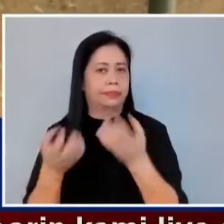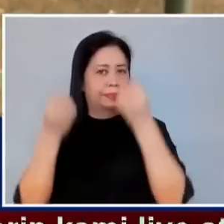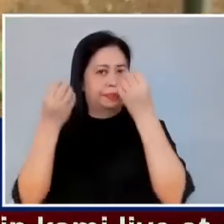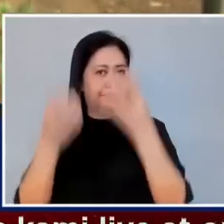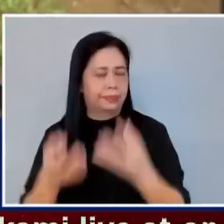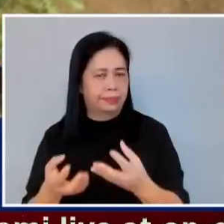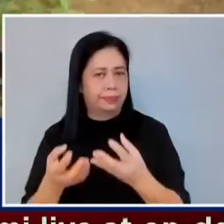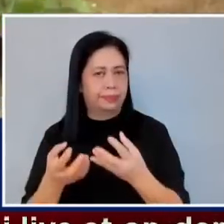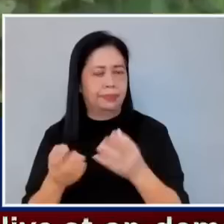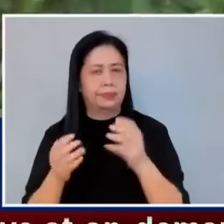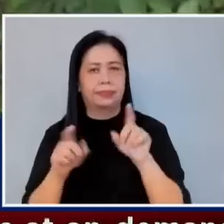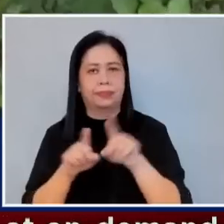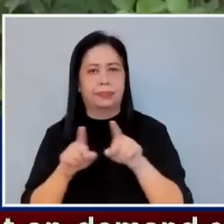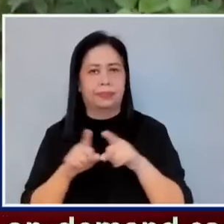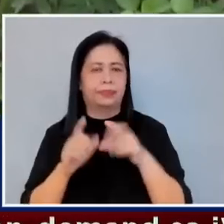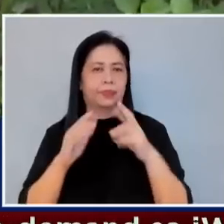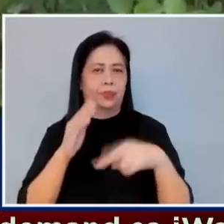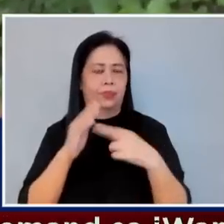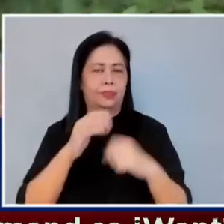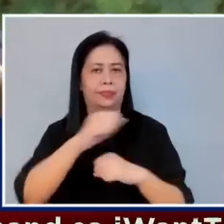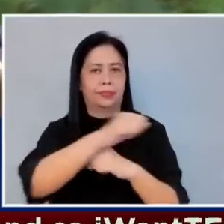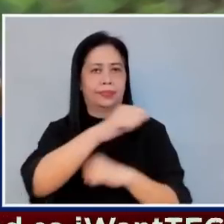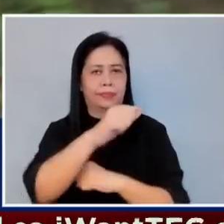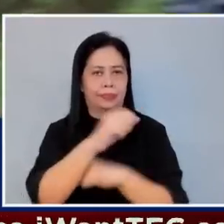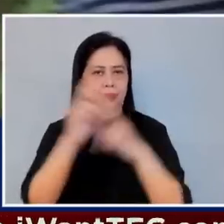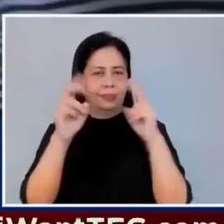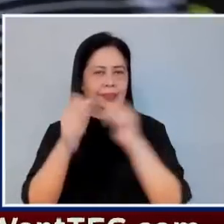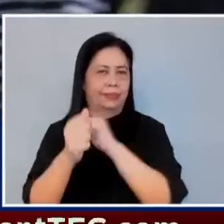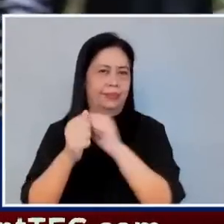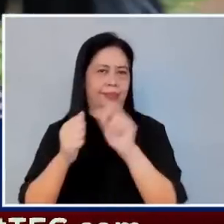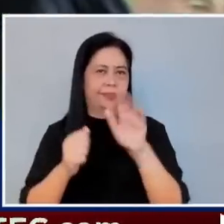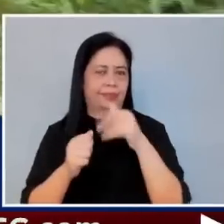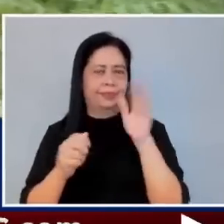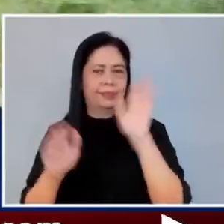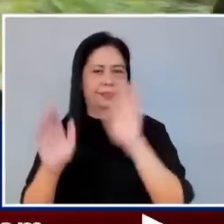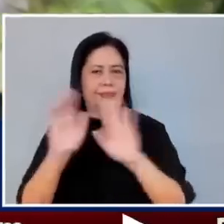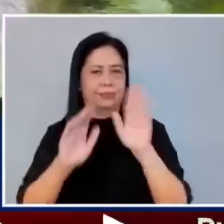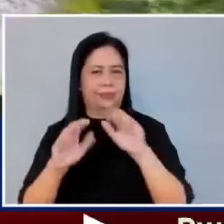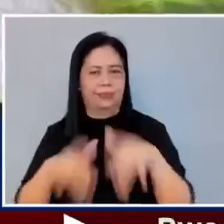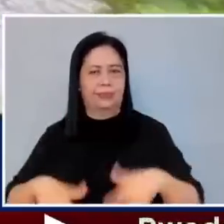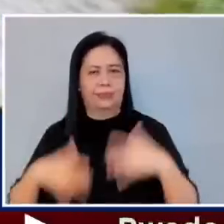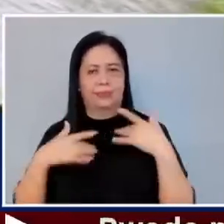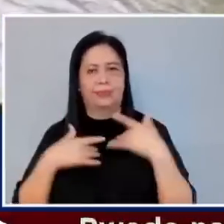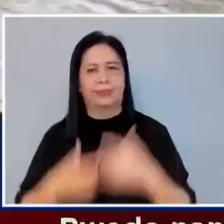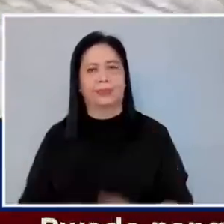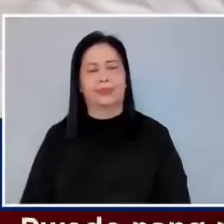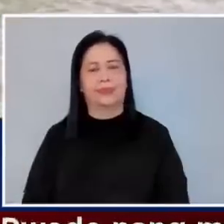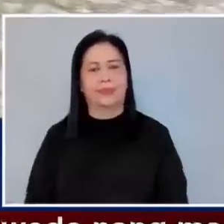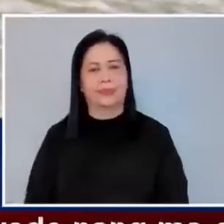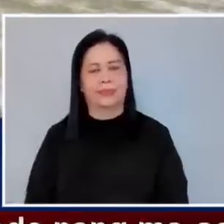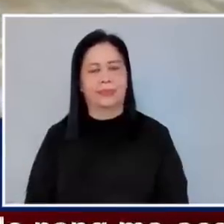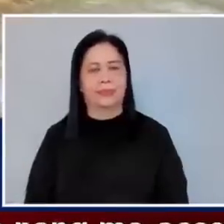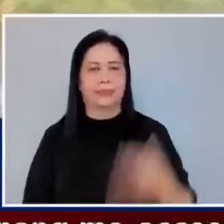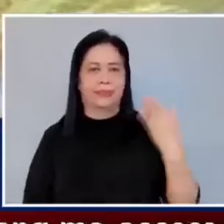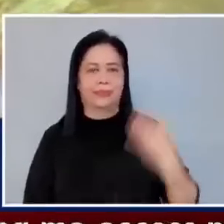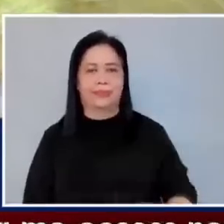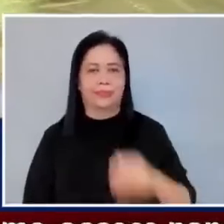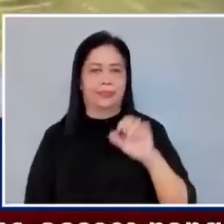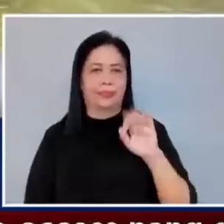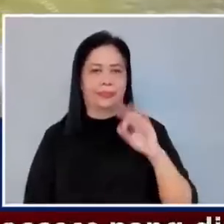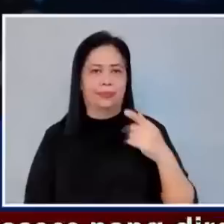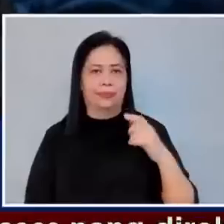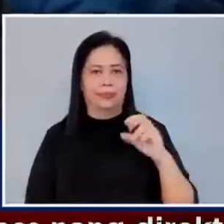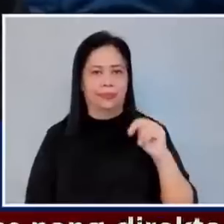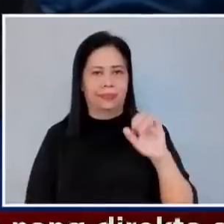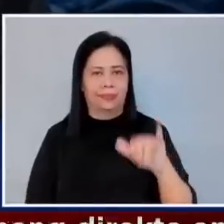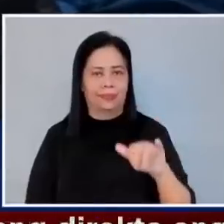na nagsisilbing tulay para makalampas sa mga balakid. Jeff Canoy, ABS-CBN